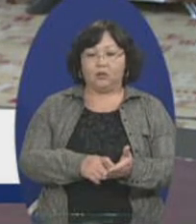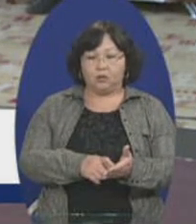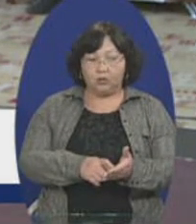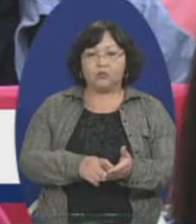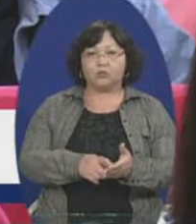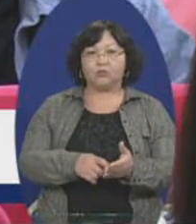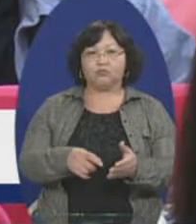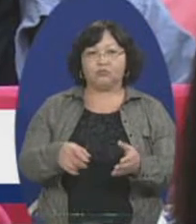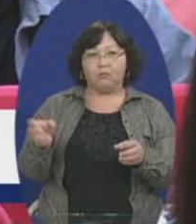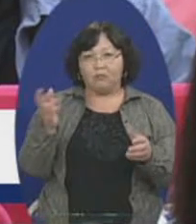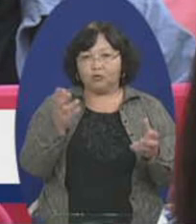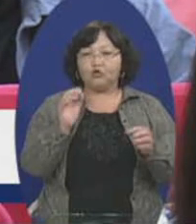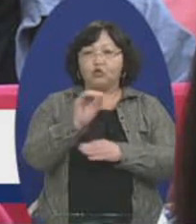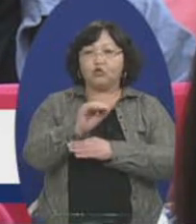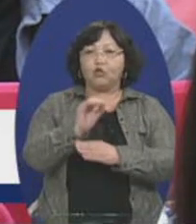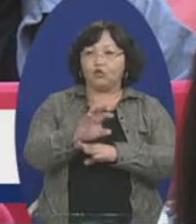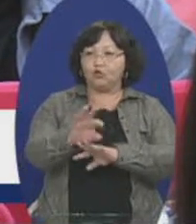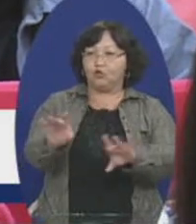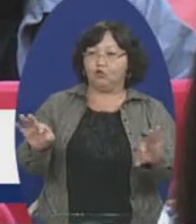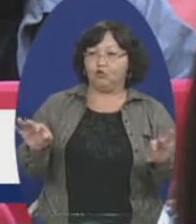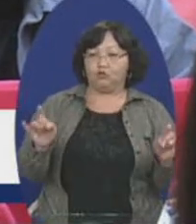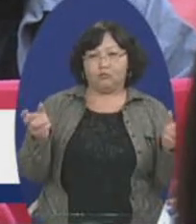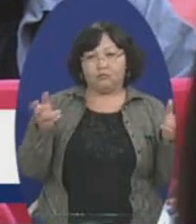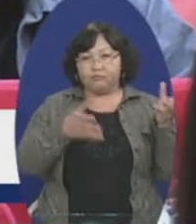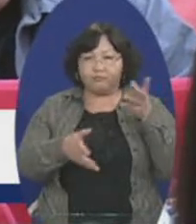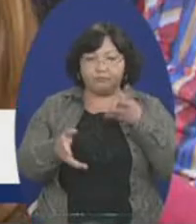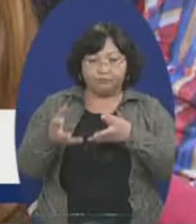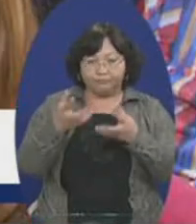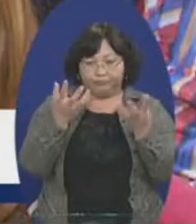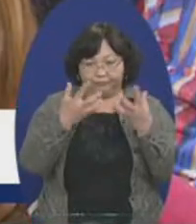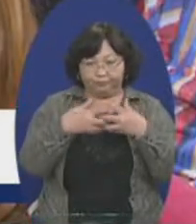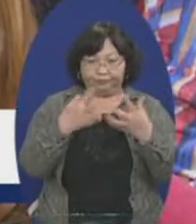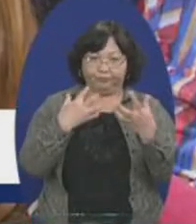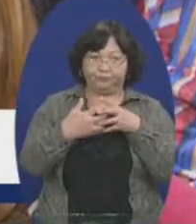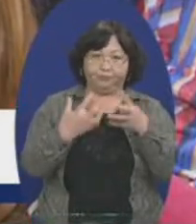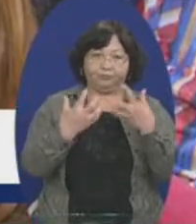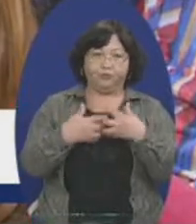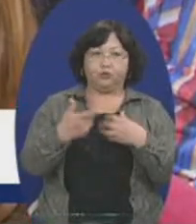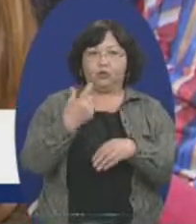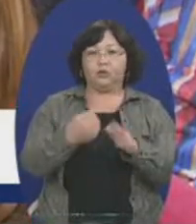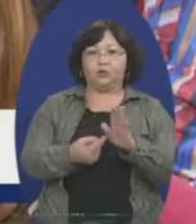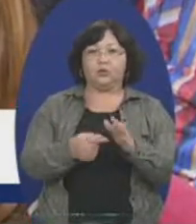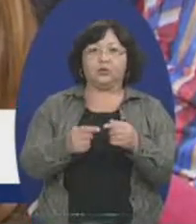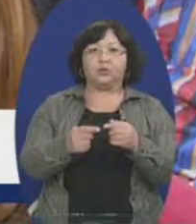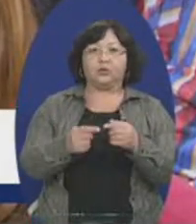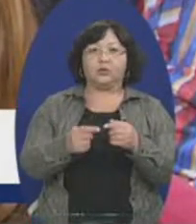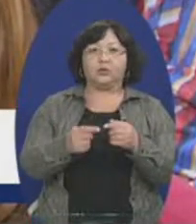оролцоо зөвшөлтлийг хангах нь гол зарчим гэдгийг улсын хурлын дарга онцолж байсан юм аа.